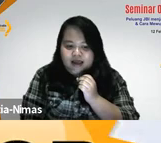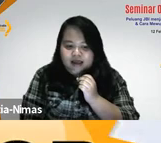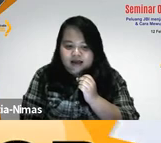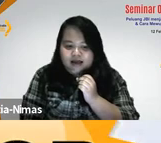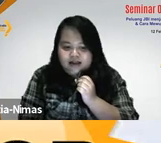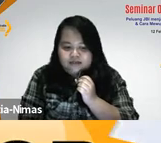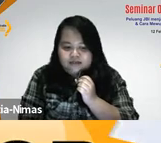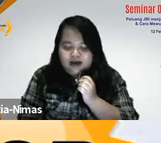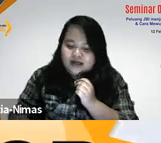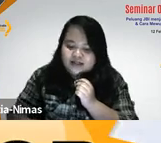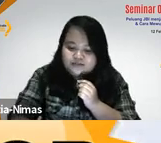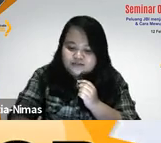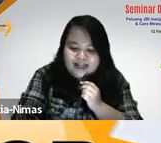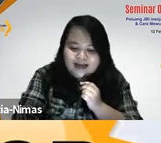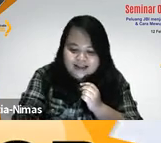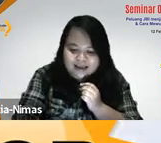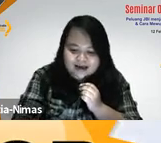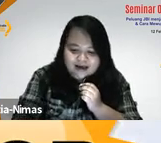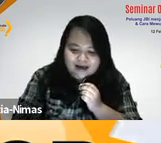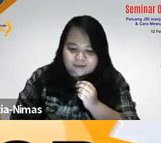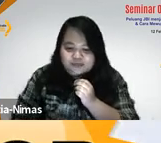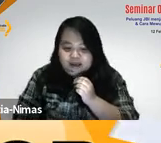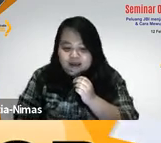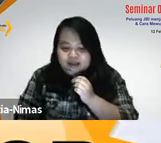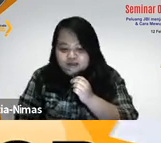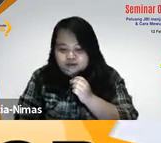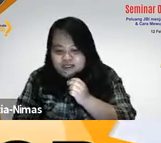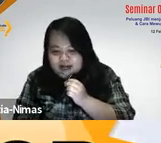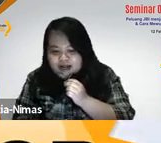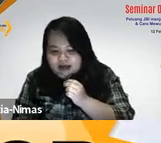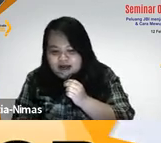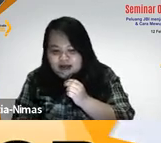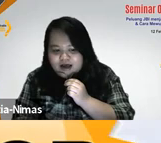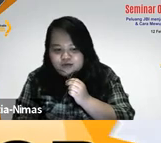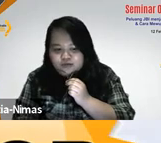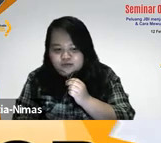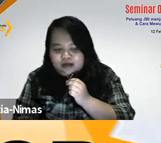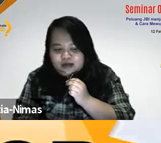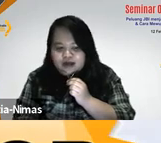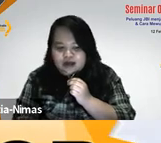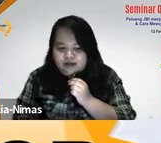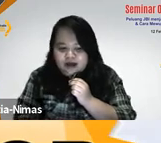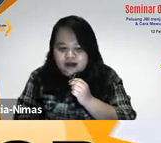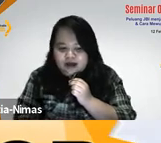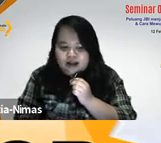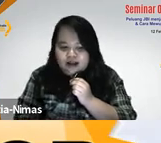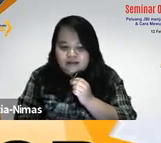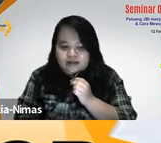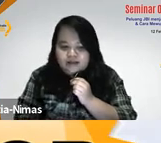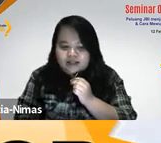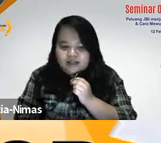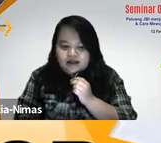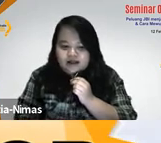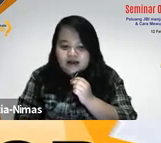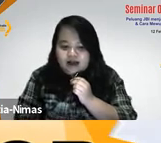kepada lima aku menyebut Selamat ya itu segera untuk mengirimkan nama alamat lengkap